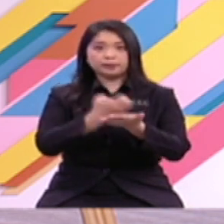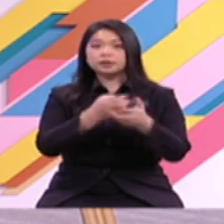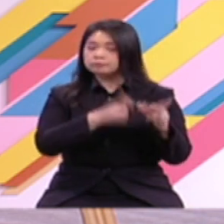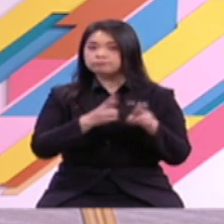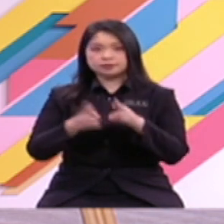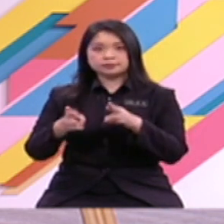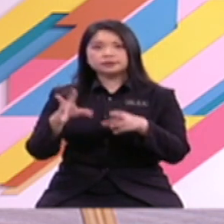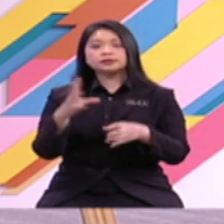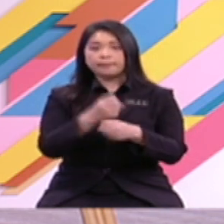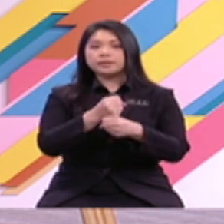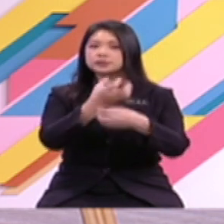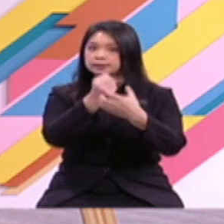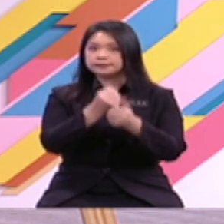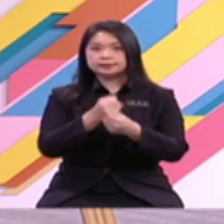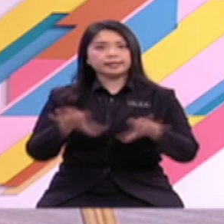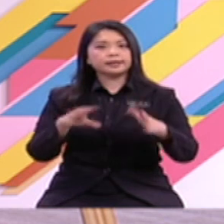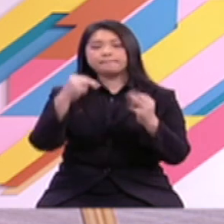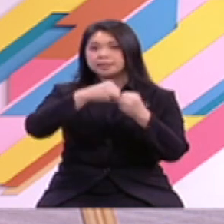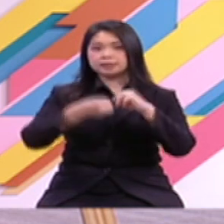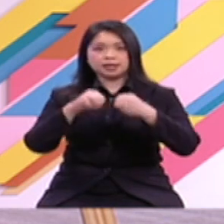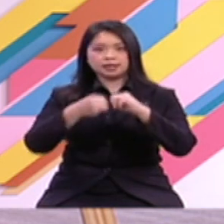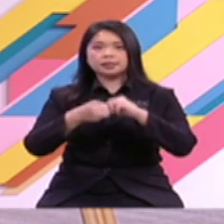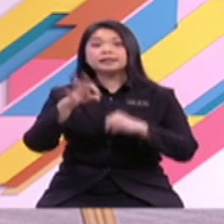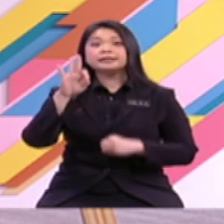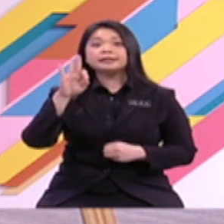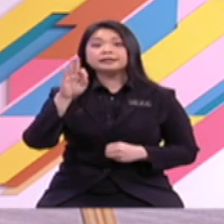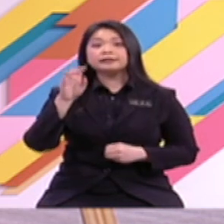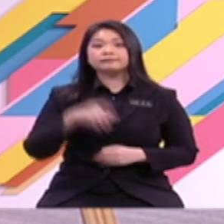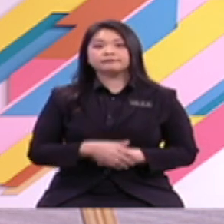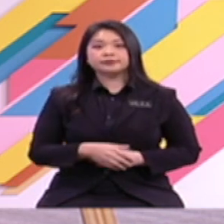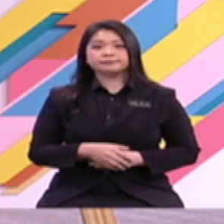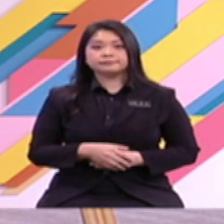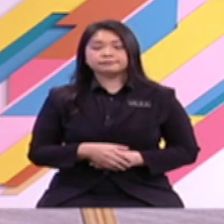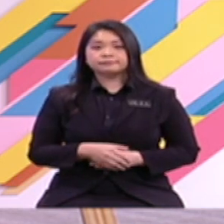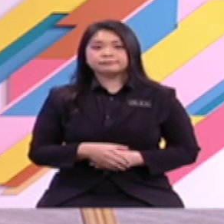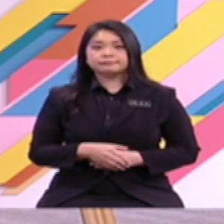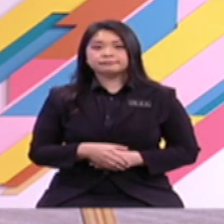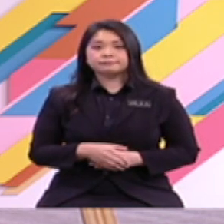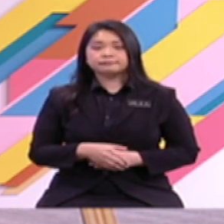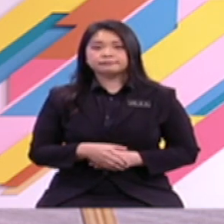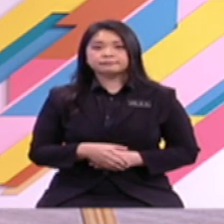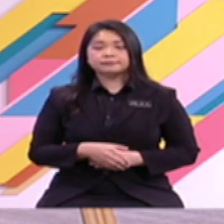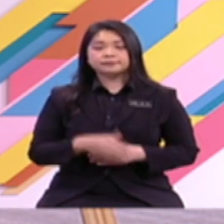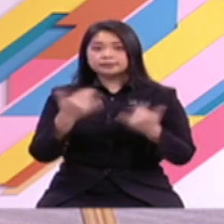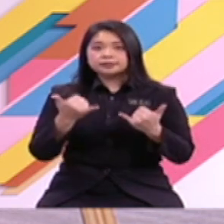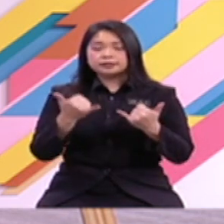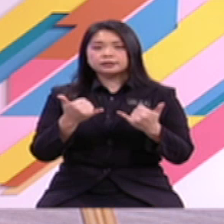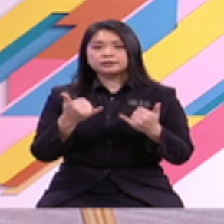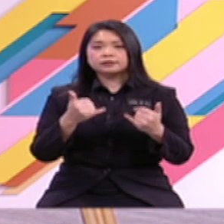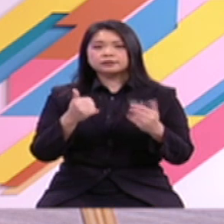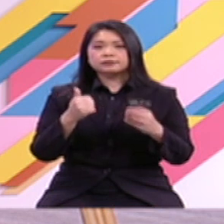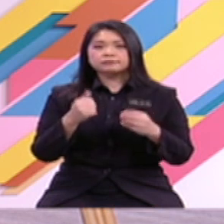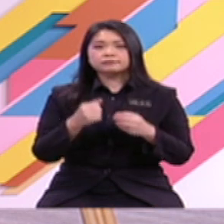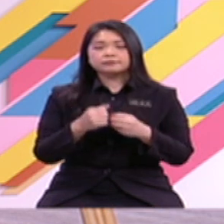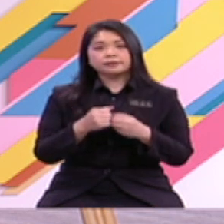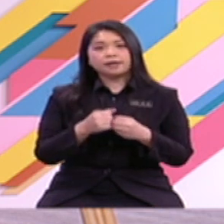Pak lah menyelesaikan masalah deflasi Oke seterusnya mengurangkan Eh ada sama fiskal